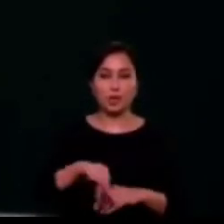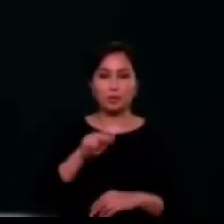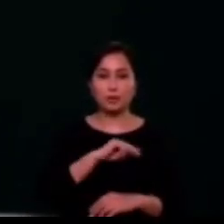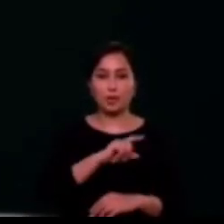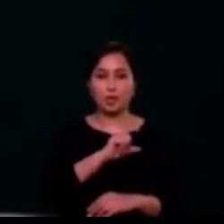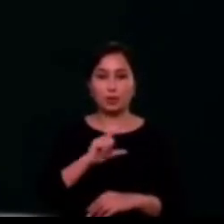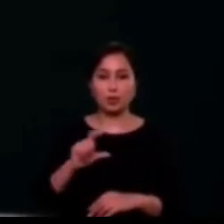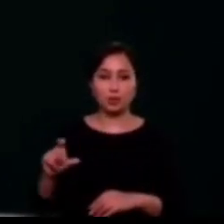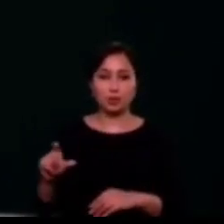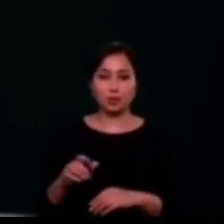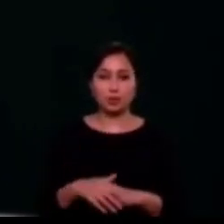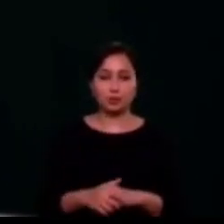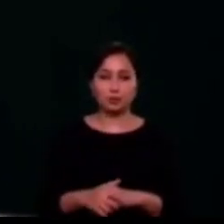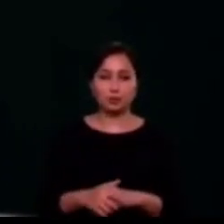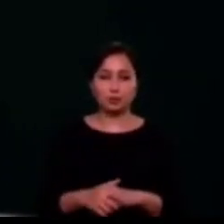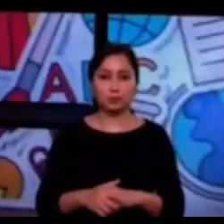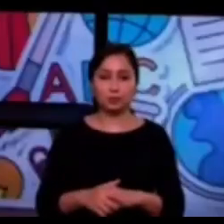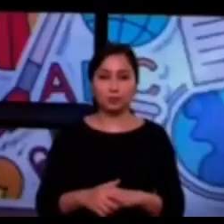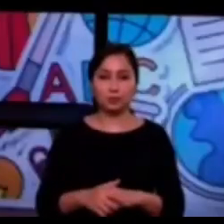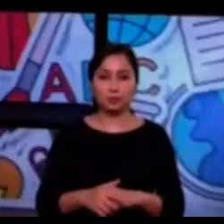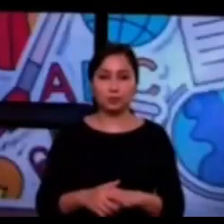рабочей строки.